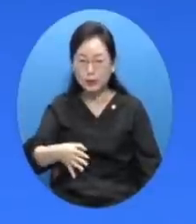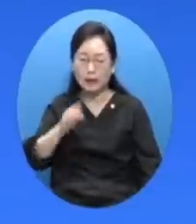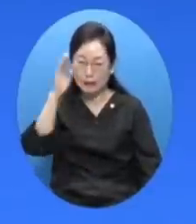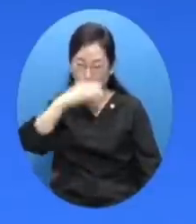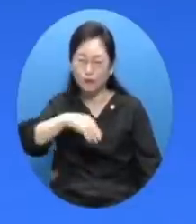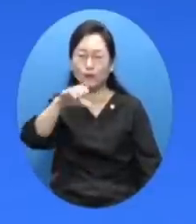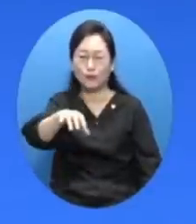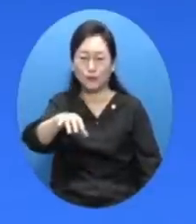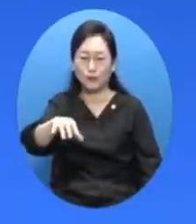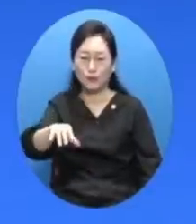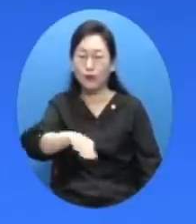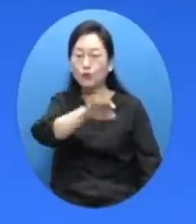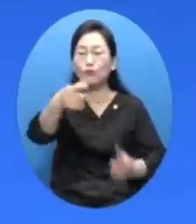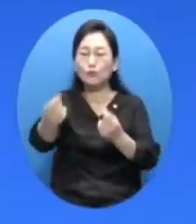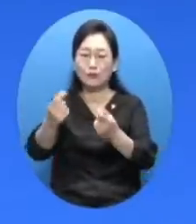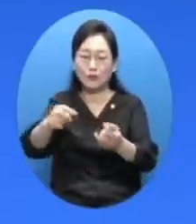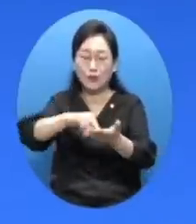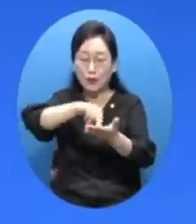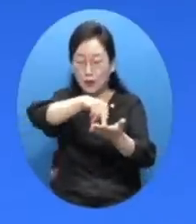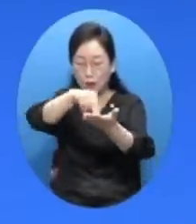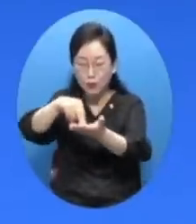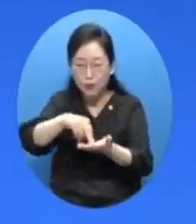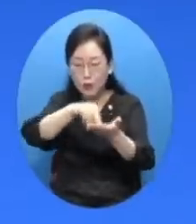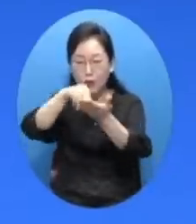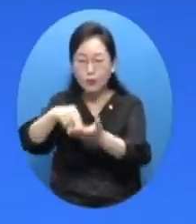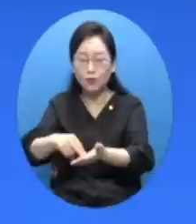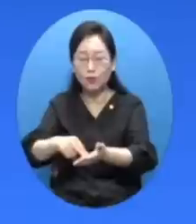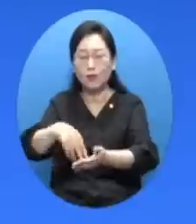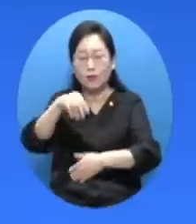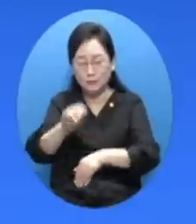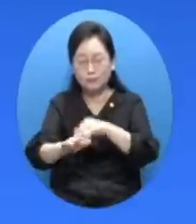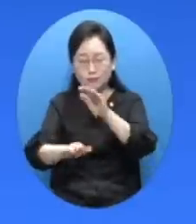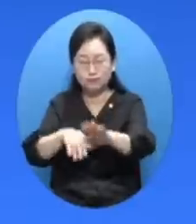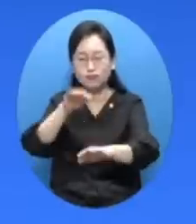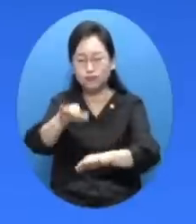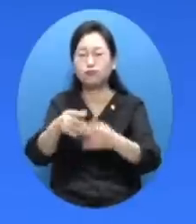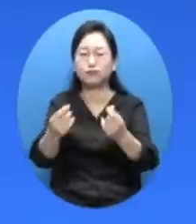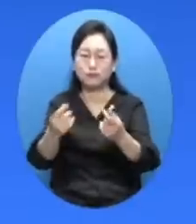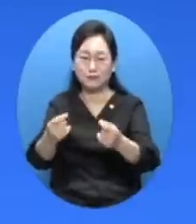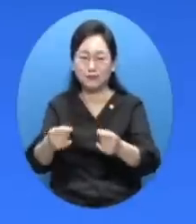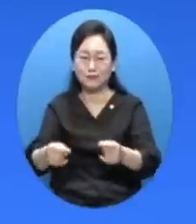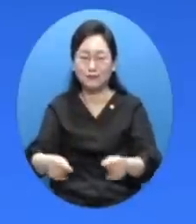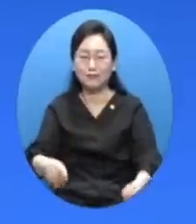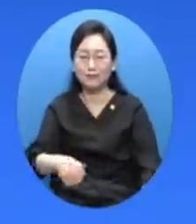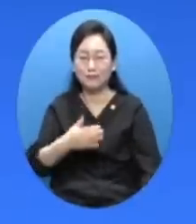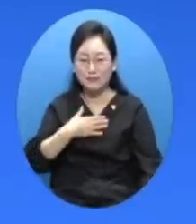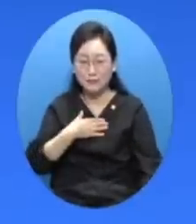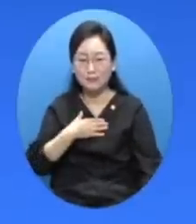때때로 외롭게 광야 길을 가는 것입니다. 내가